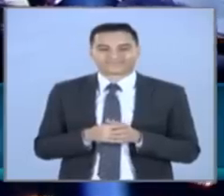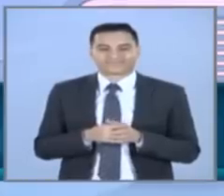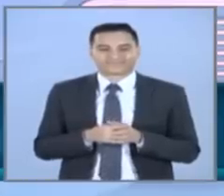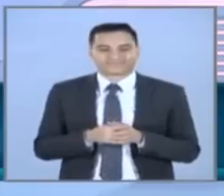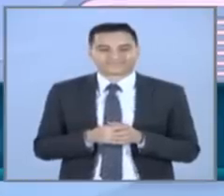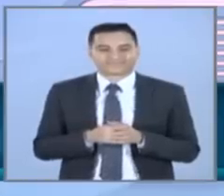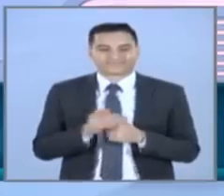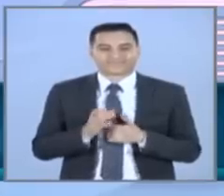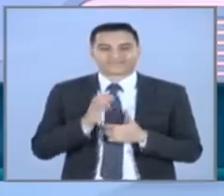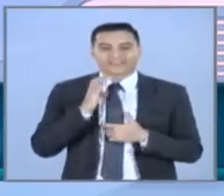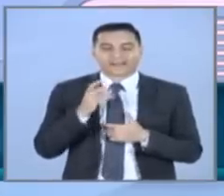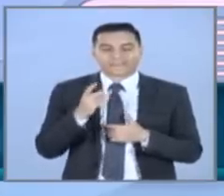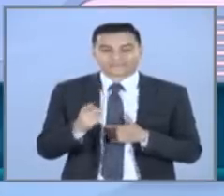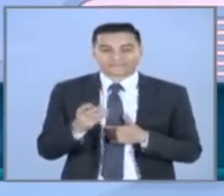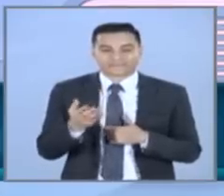ماشي، في إجابة